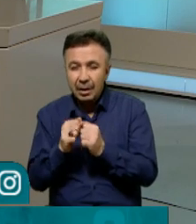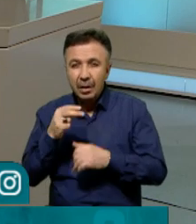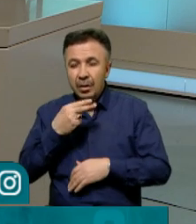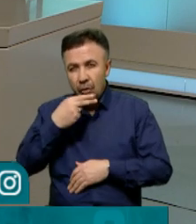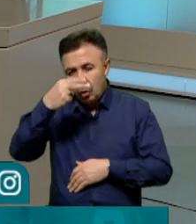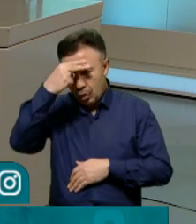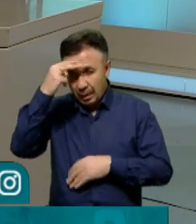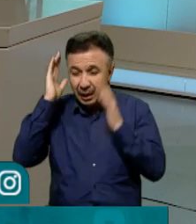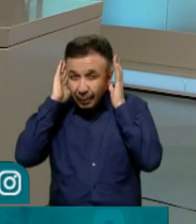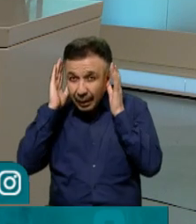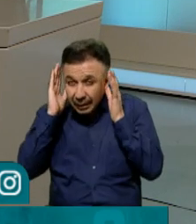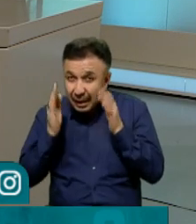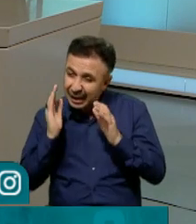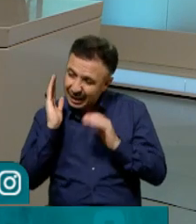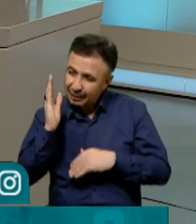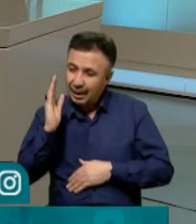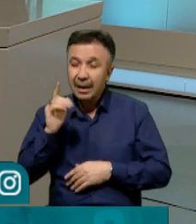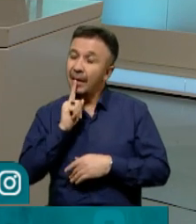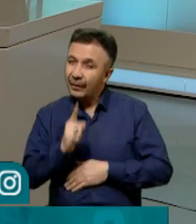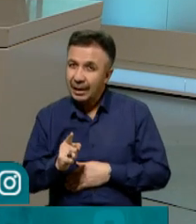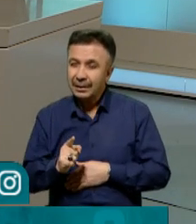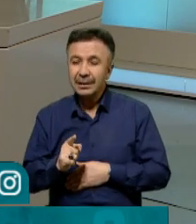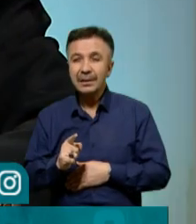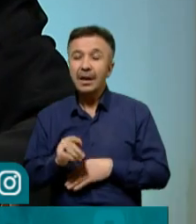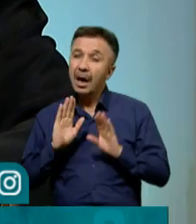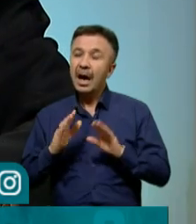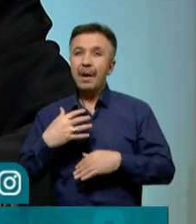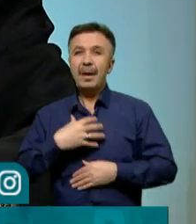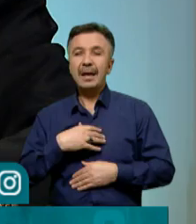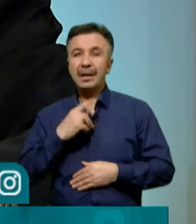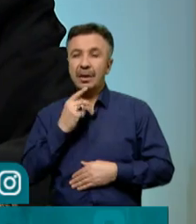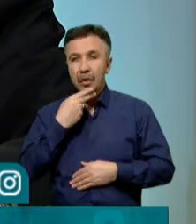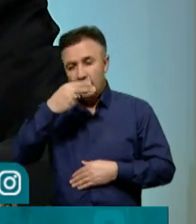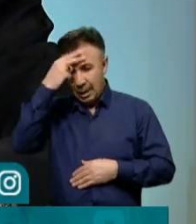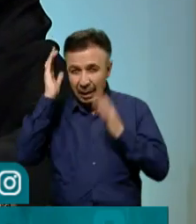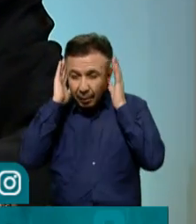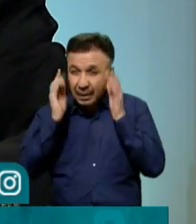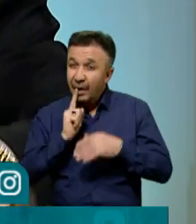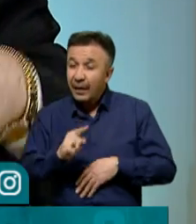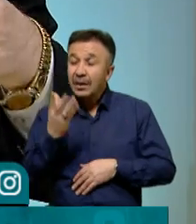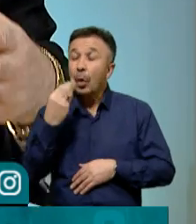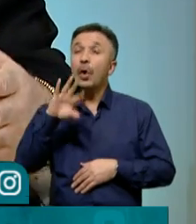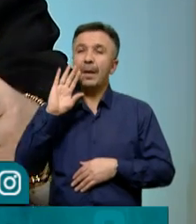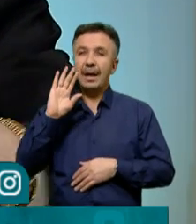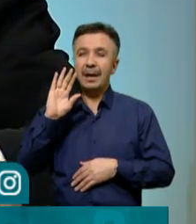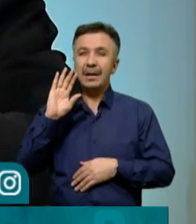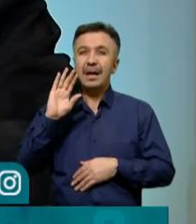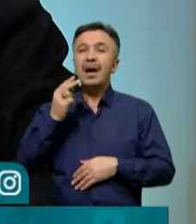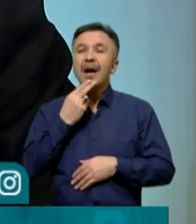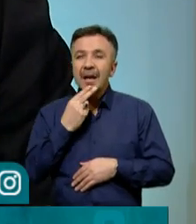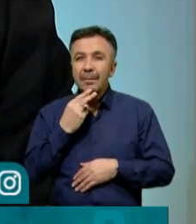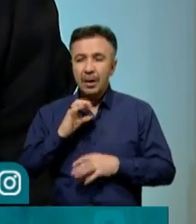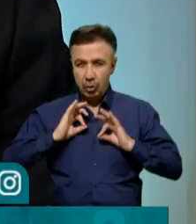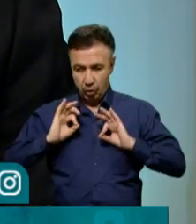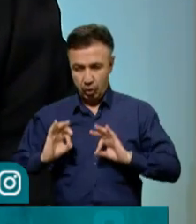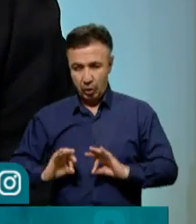namazına koşmaları farzdır. Cuma'yı eda etmelidirler. Ama kendilerine Cuma farz olmayan hanımefendiler, eskiden köleler vardı mesela,